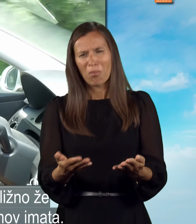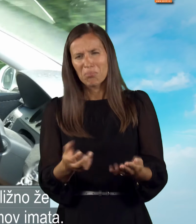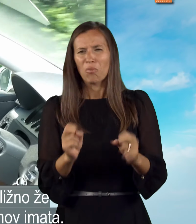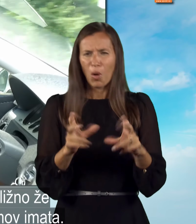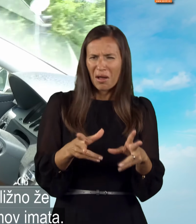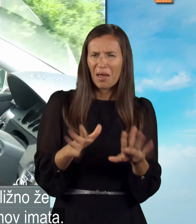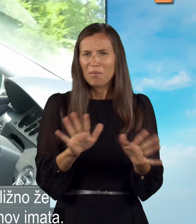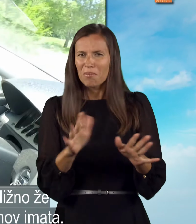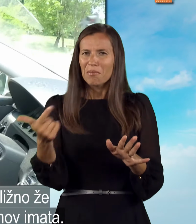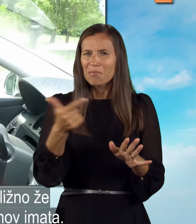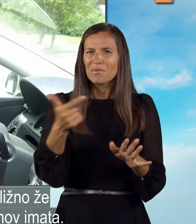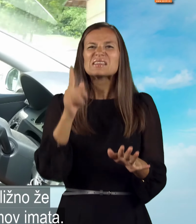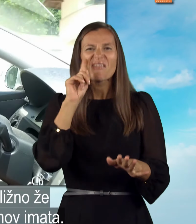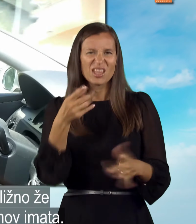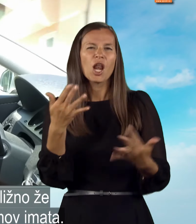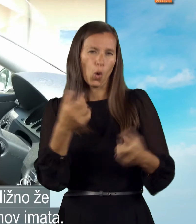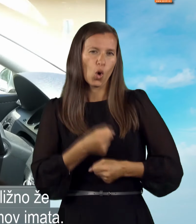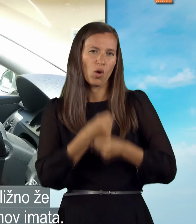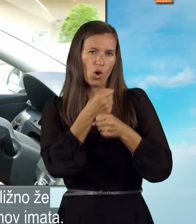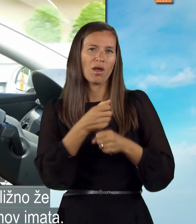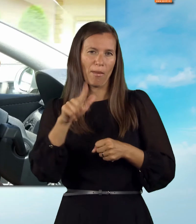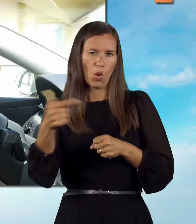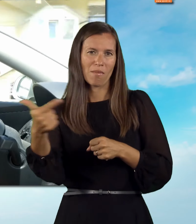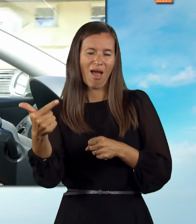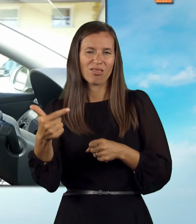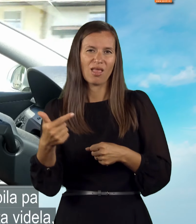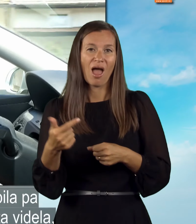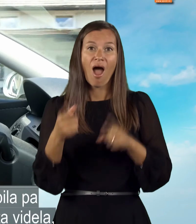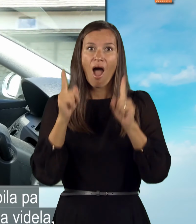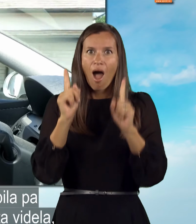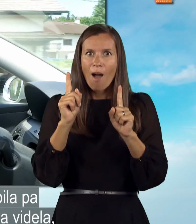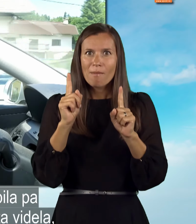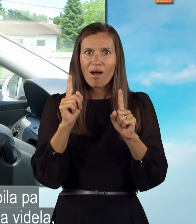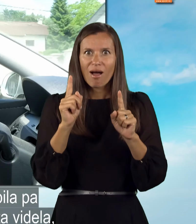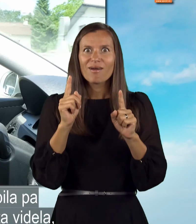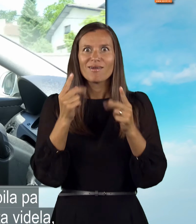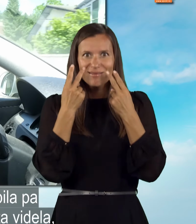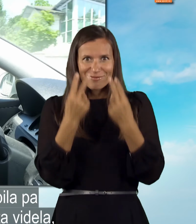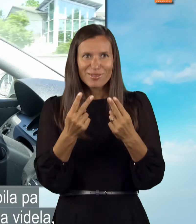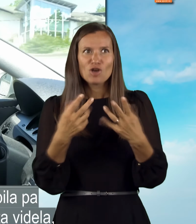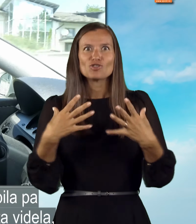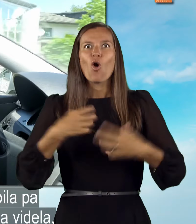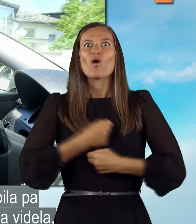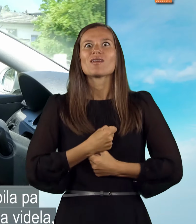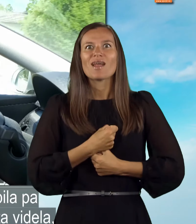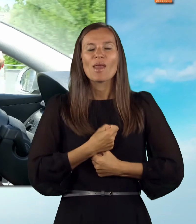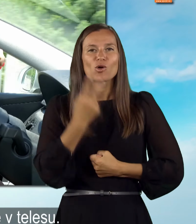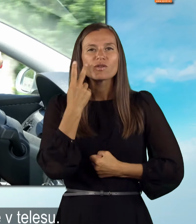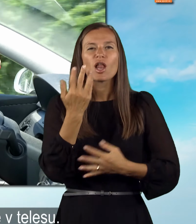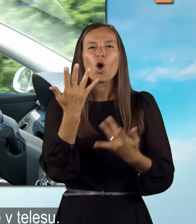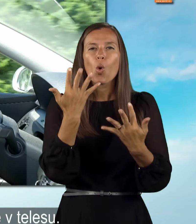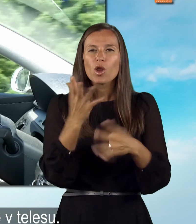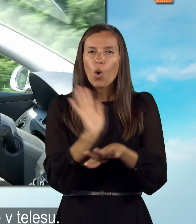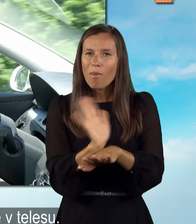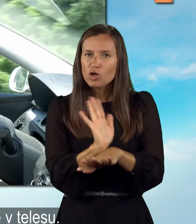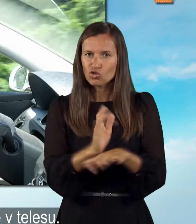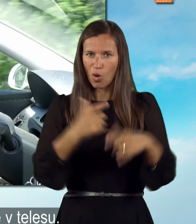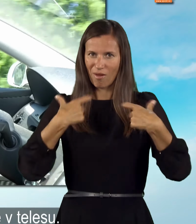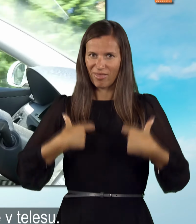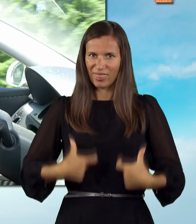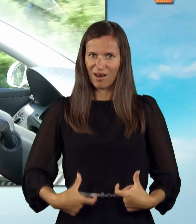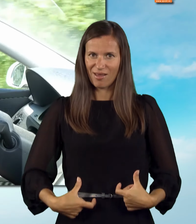ok, nekako sta že približno vedela, koliko kilogramov imata. Ampak vidno sta bila pa šokirana takrat, ko sta videla, koliko imata